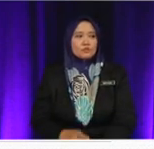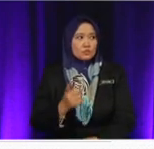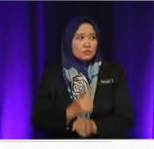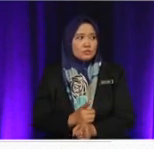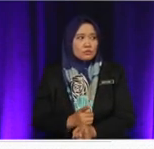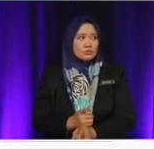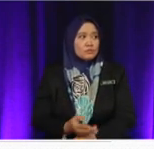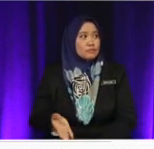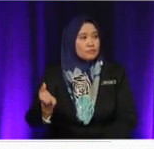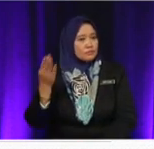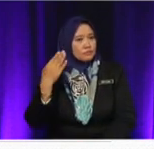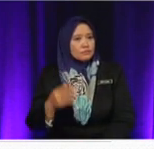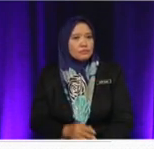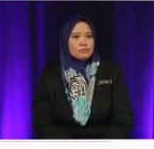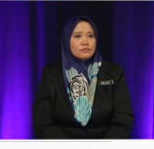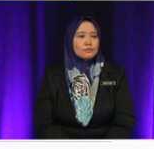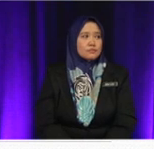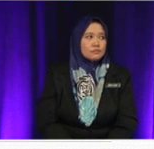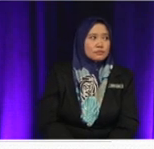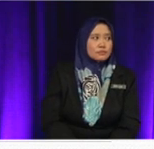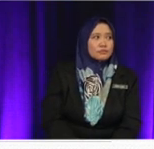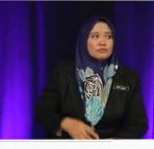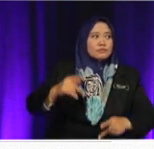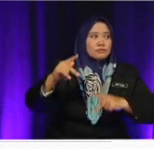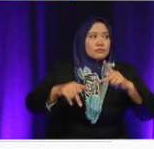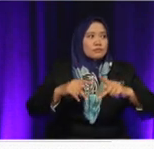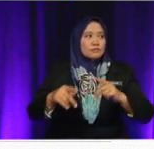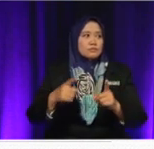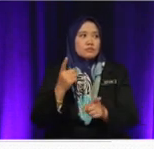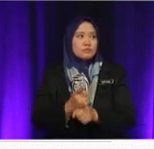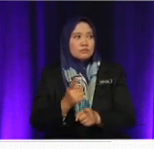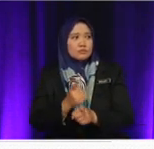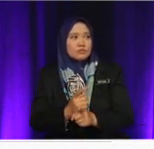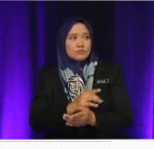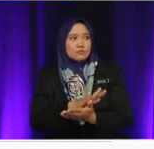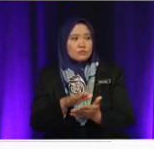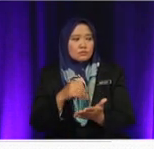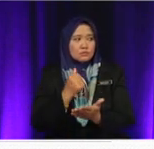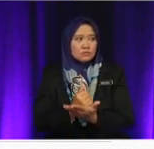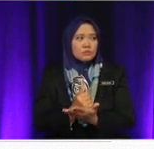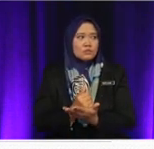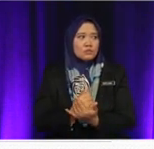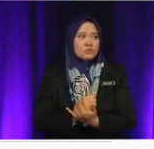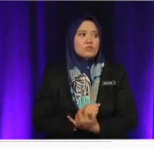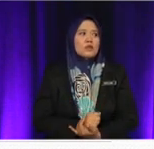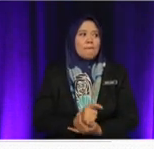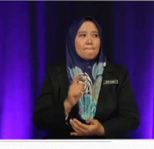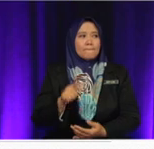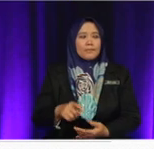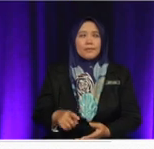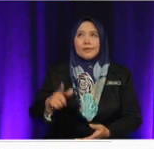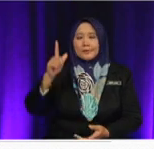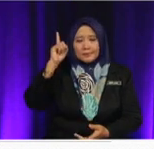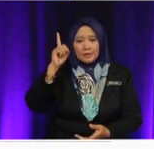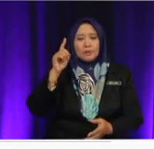beri jawapan tadi siapa? Afika. Okey, betul. Responsif, bersopan dan saling membantu. Yang mana